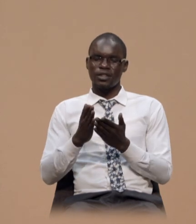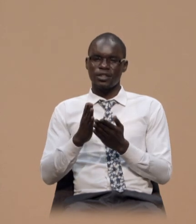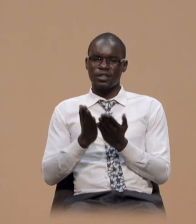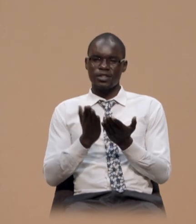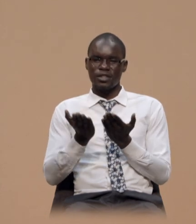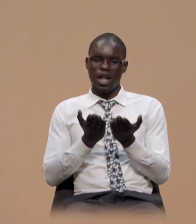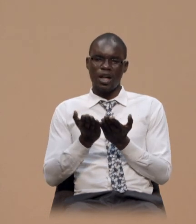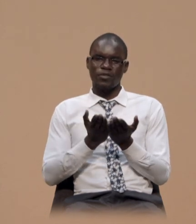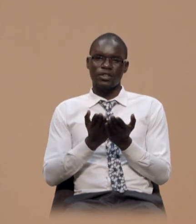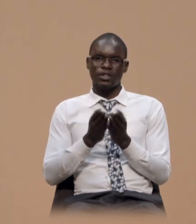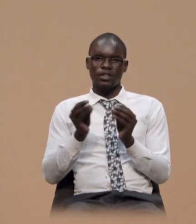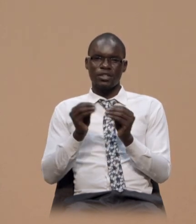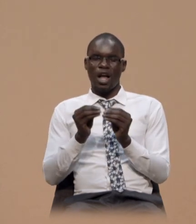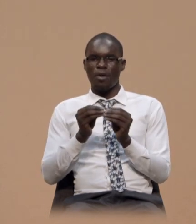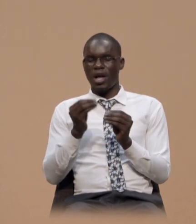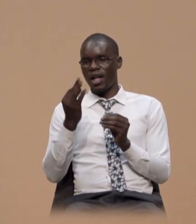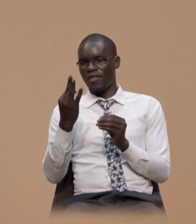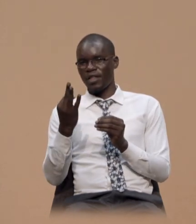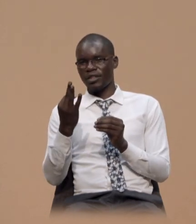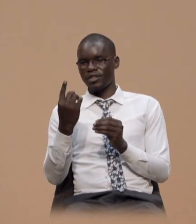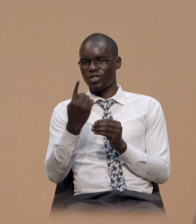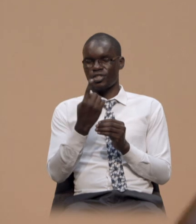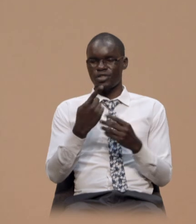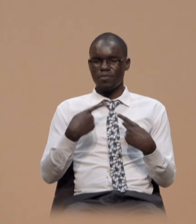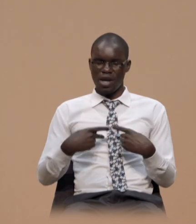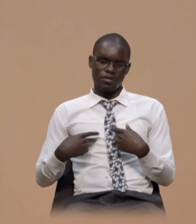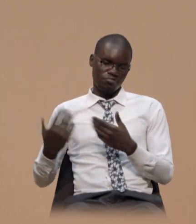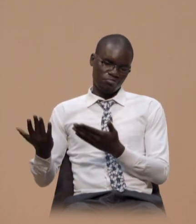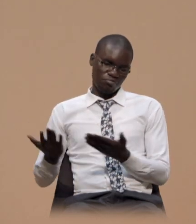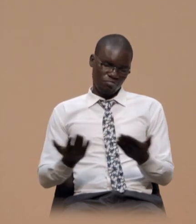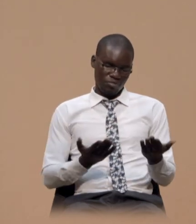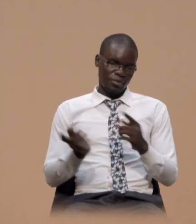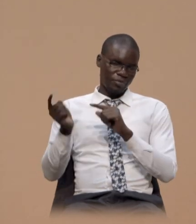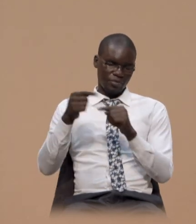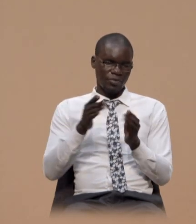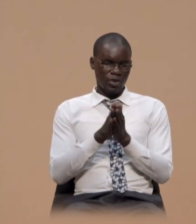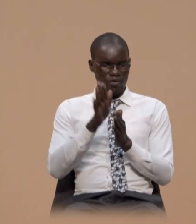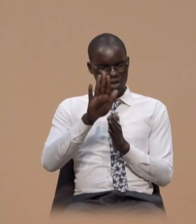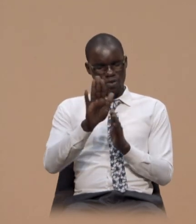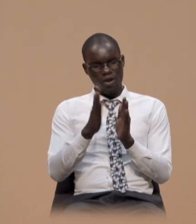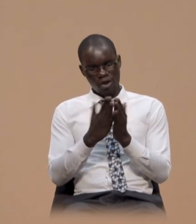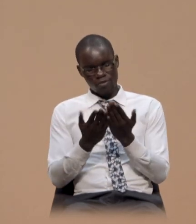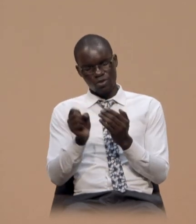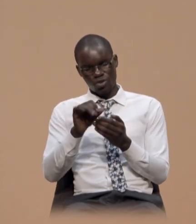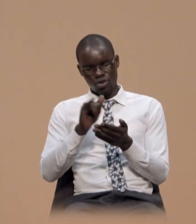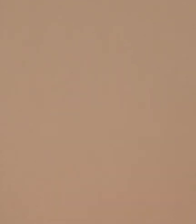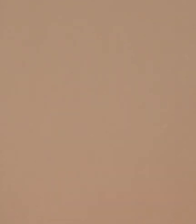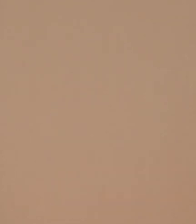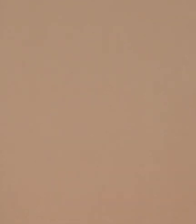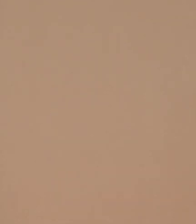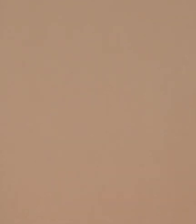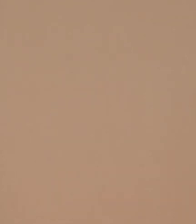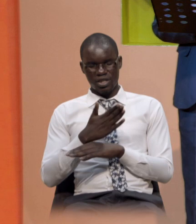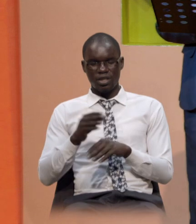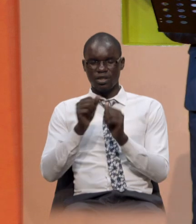3. Mungu atukuzwe. Kila mtu kujeni na nyimbo zenu za Kristo, tutukuze Mungu. Tuimbe